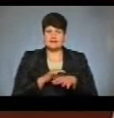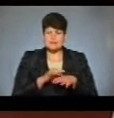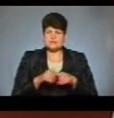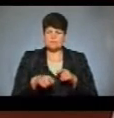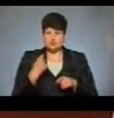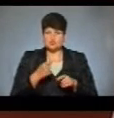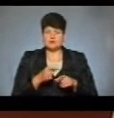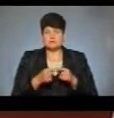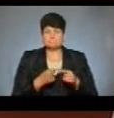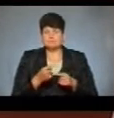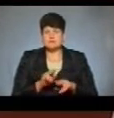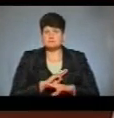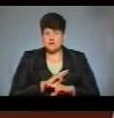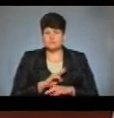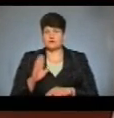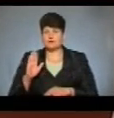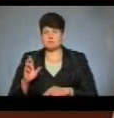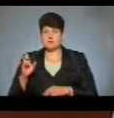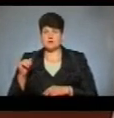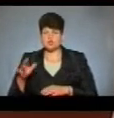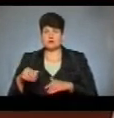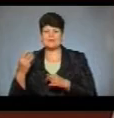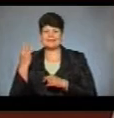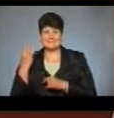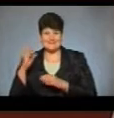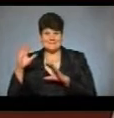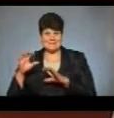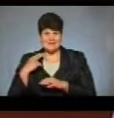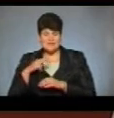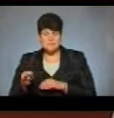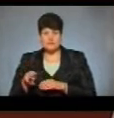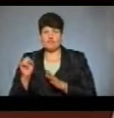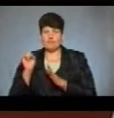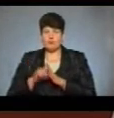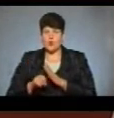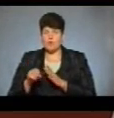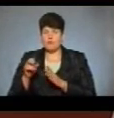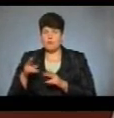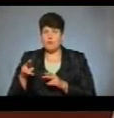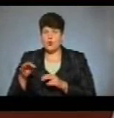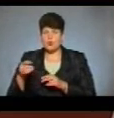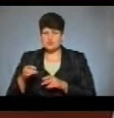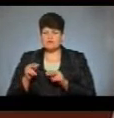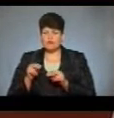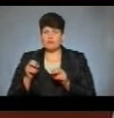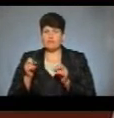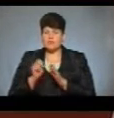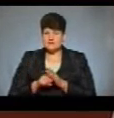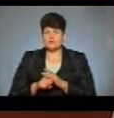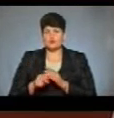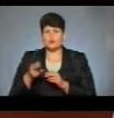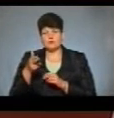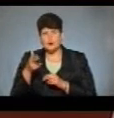спричинило смерть. Володимиру Біляшевичу інкримінують 3 статті – погроза вбивством, хуліганство із застосуванням вогнепальної зброї і